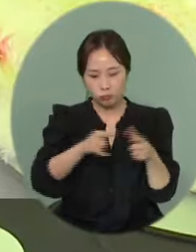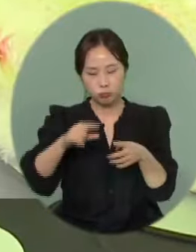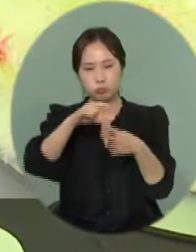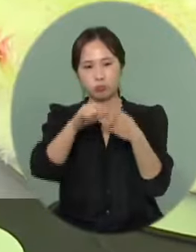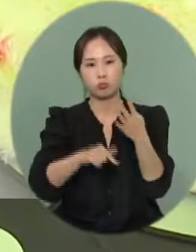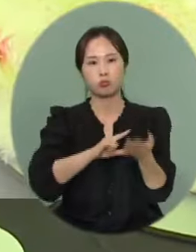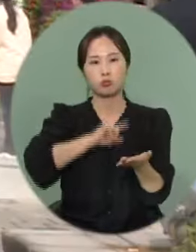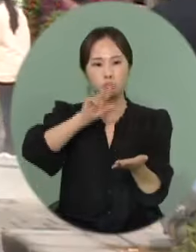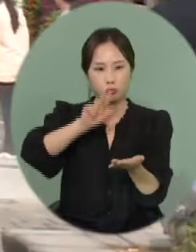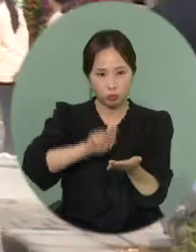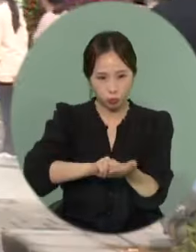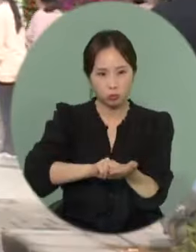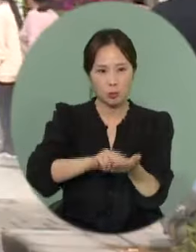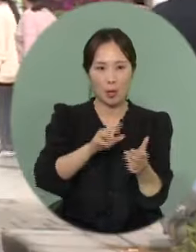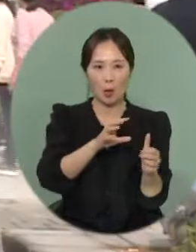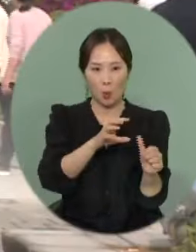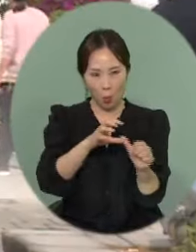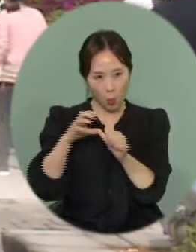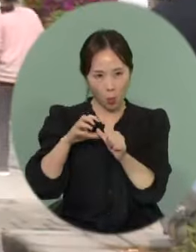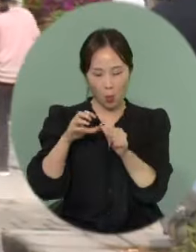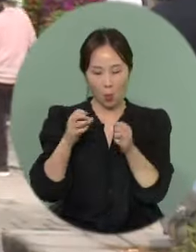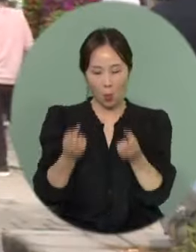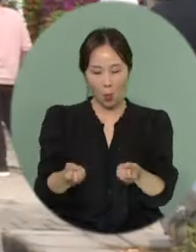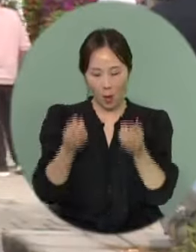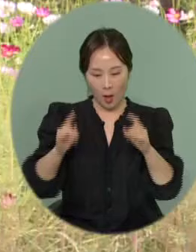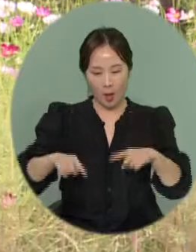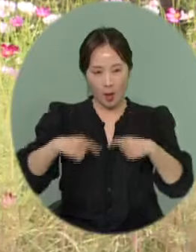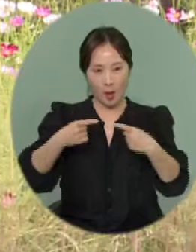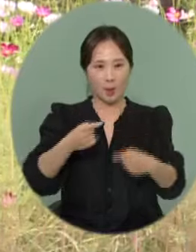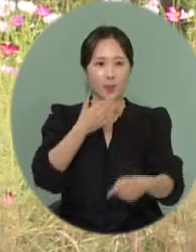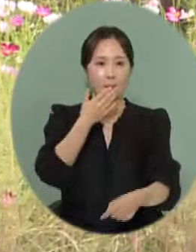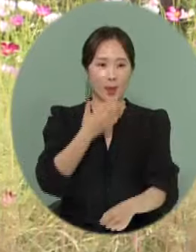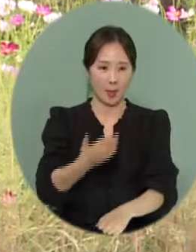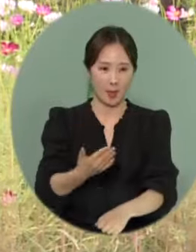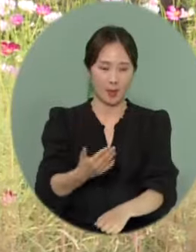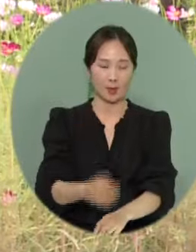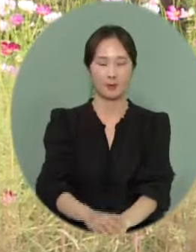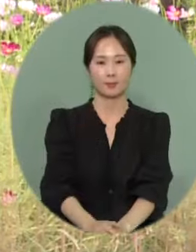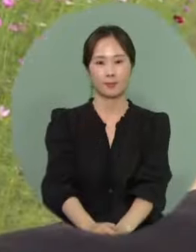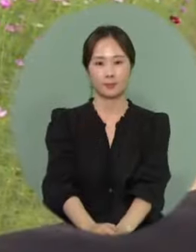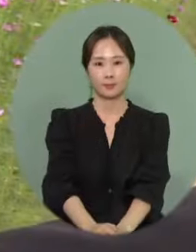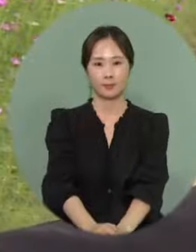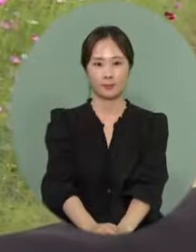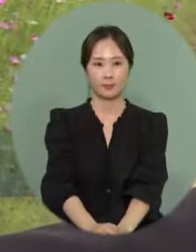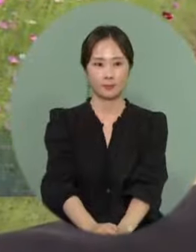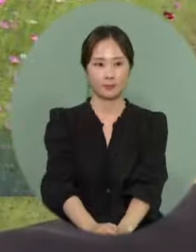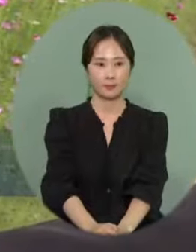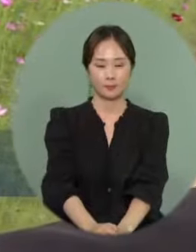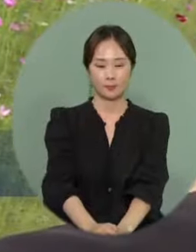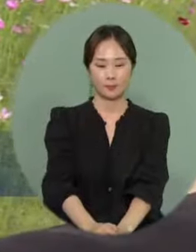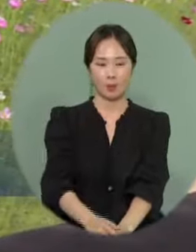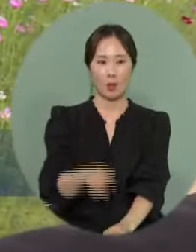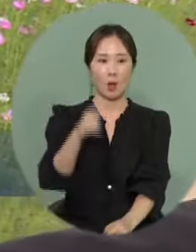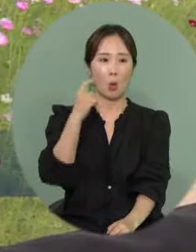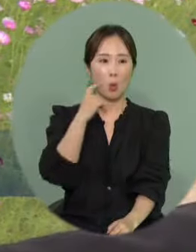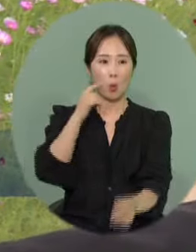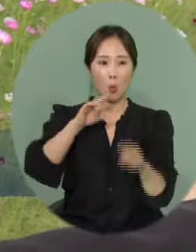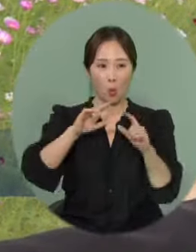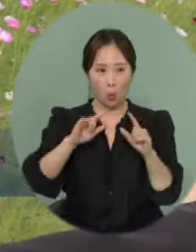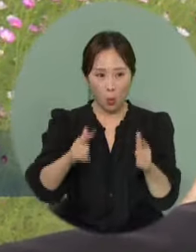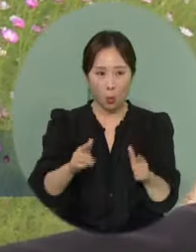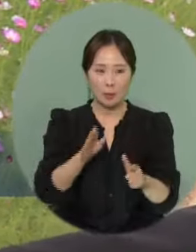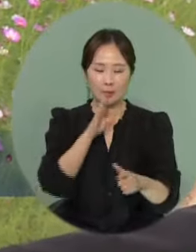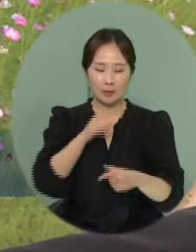주제의 프로그램이 매일 영산강 정원에서 꽃처럼 피어오를 예정입니다. 양식이 아닌 진정성